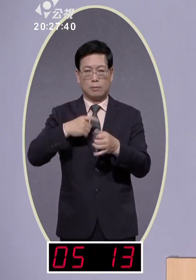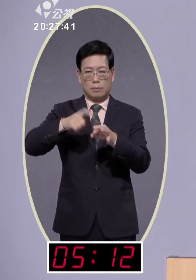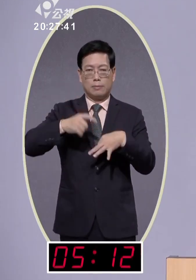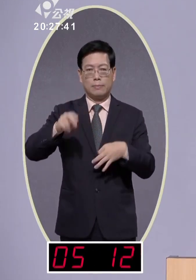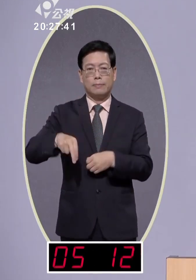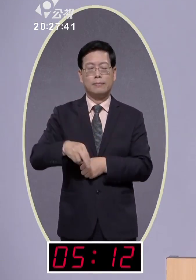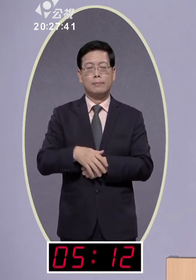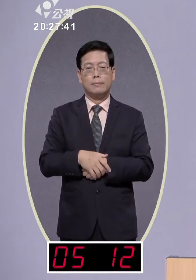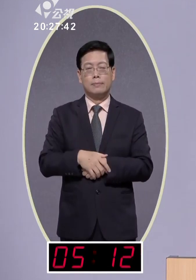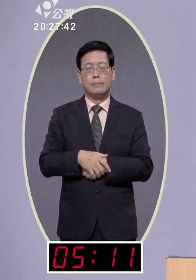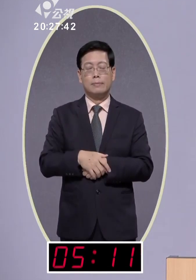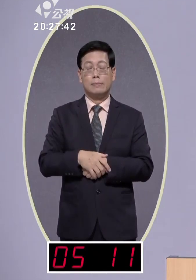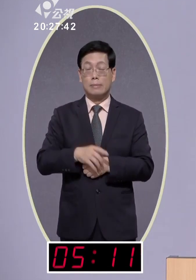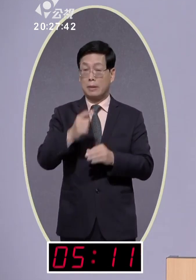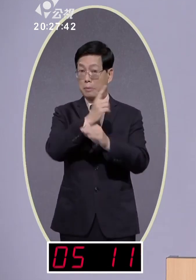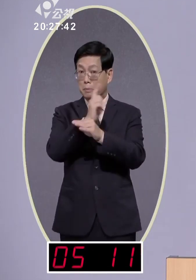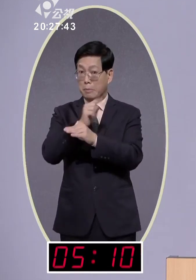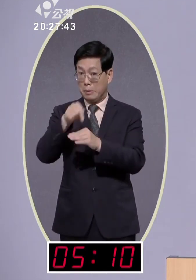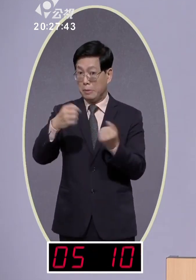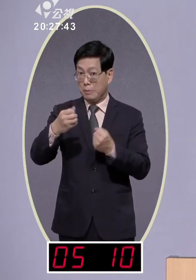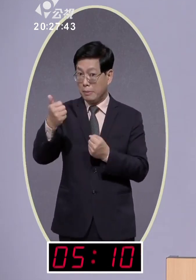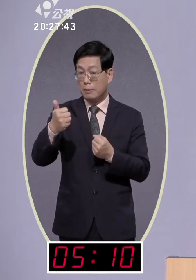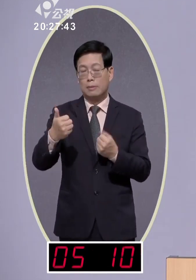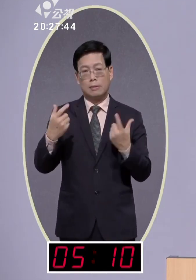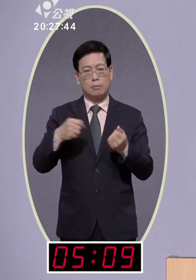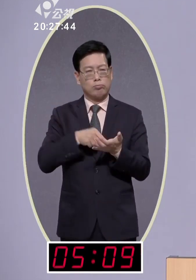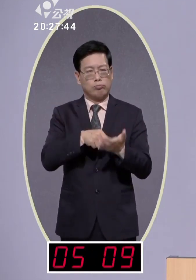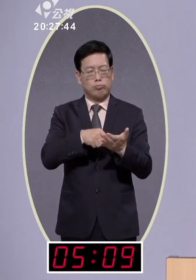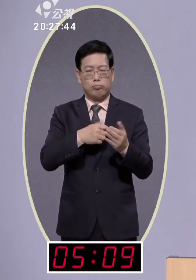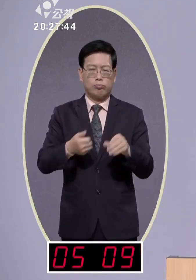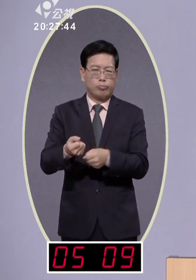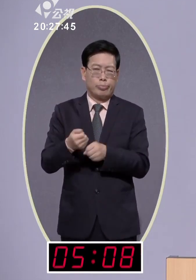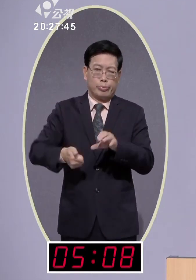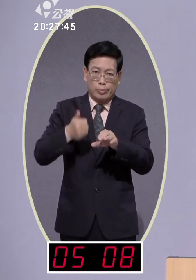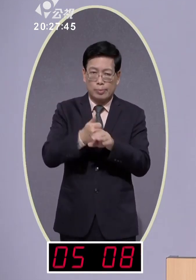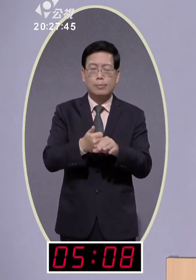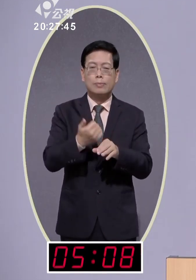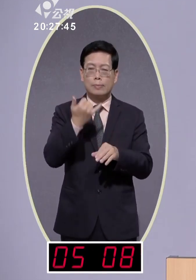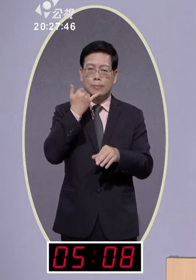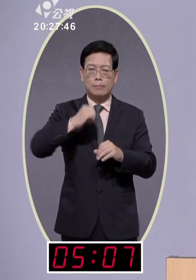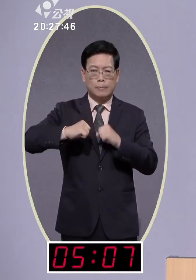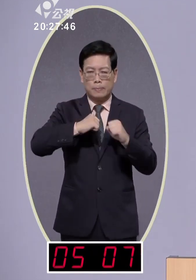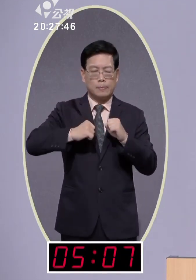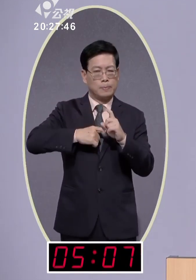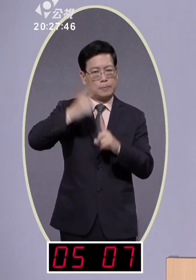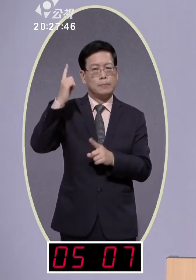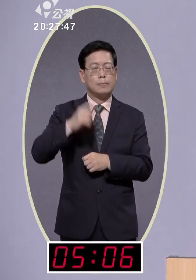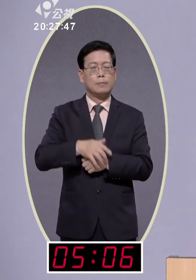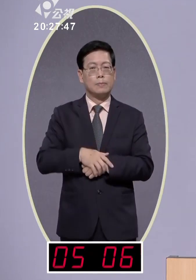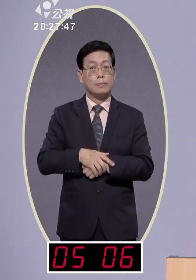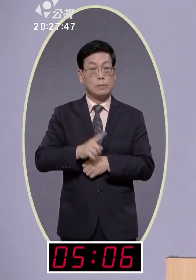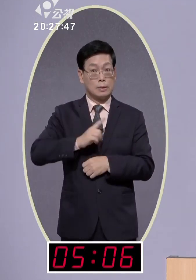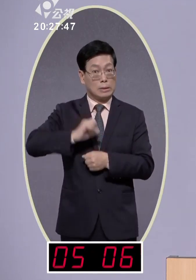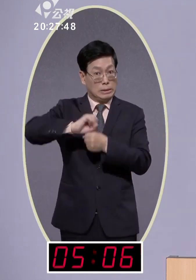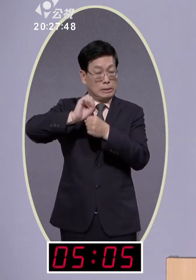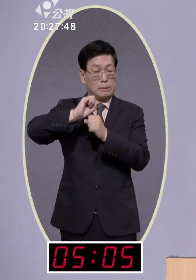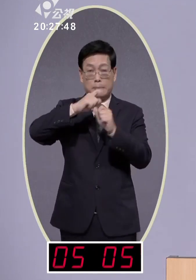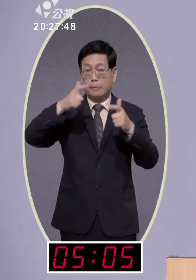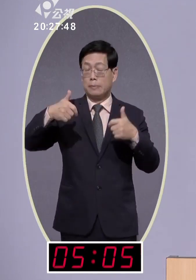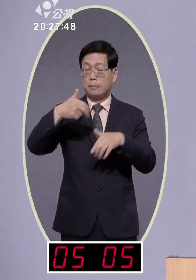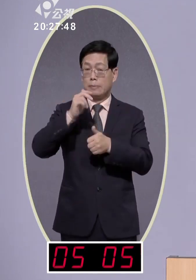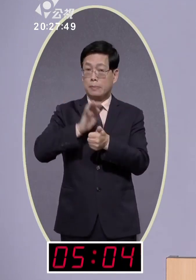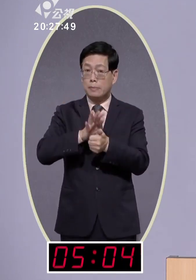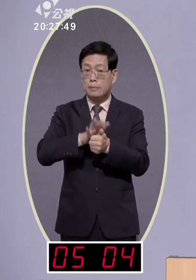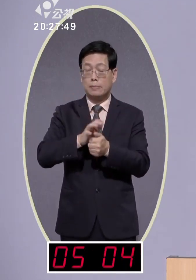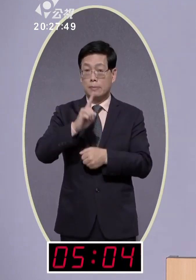袋。为了计程车的问奖，在争取乘客时候能够更有竞争力，我们提出了各种的协助，包